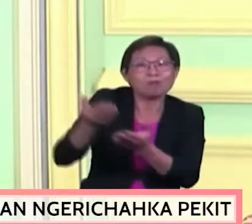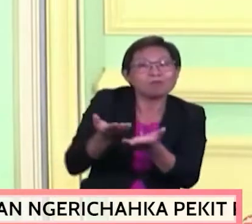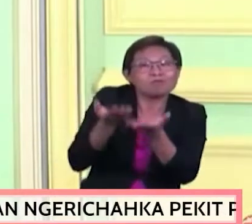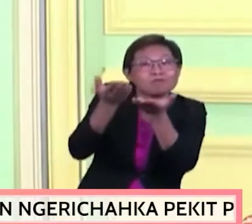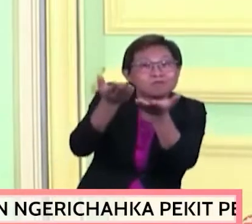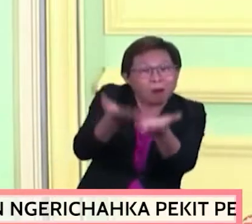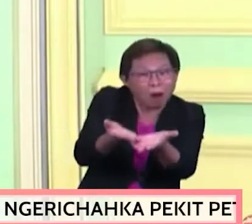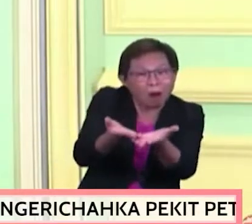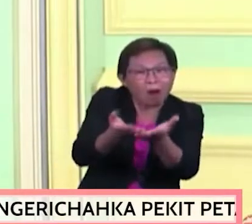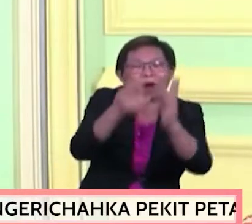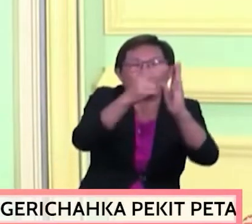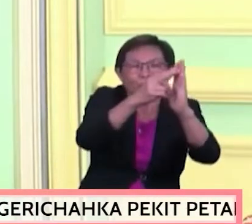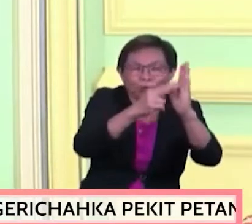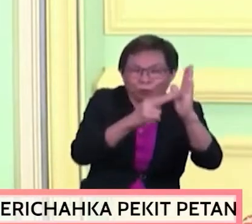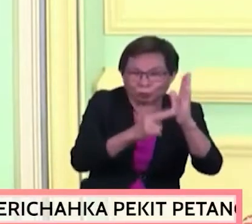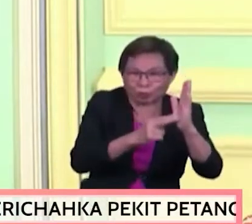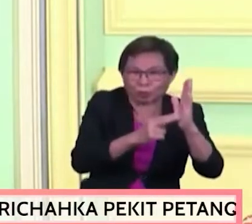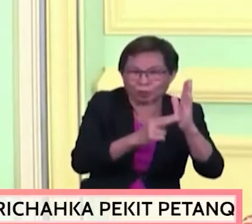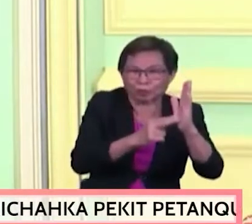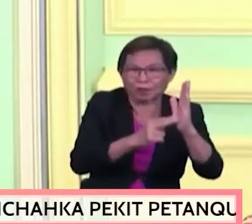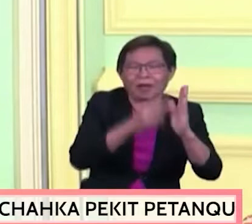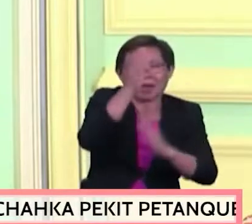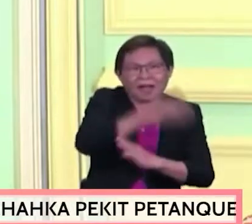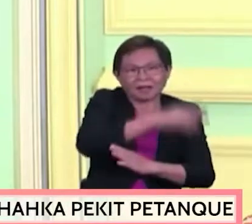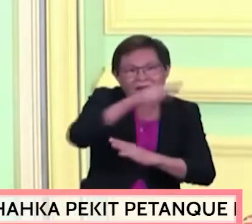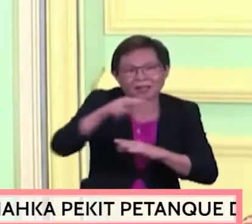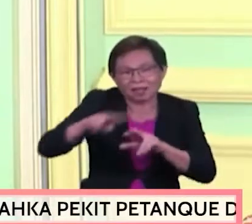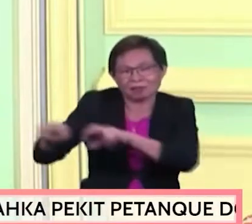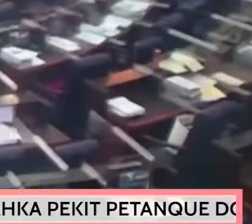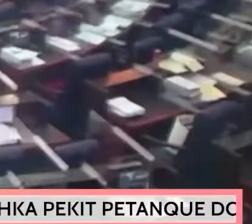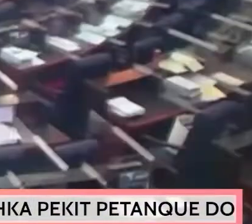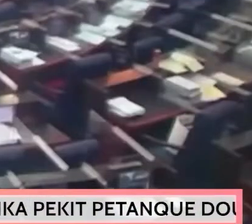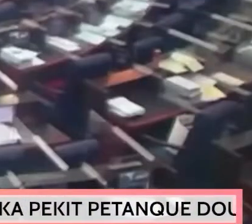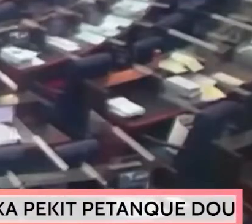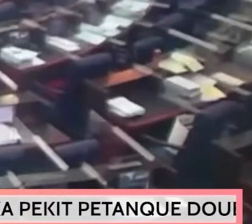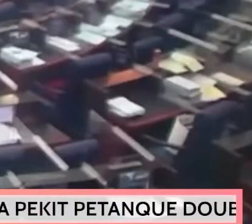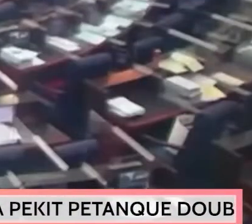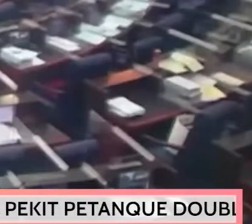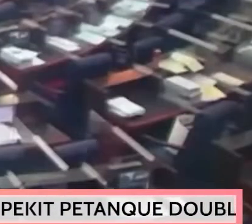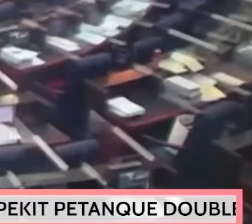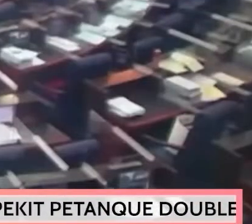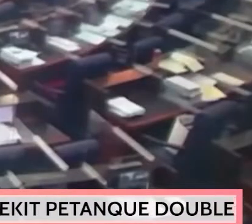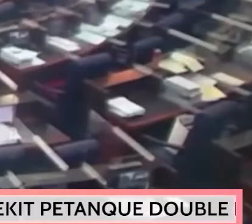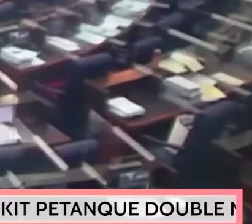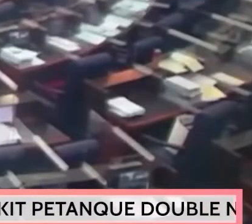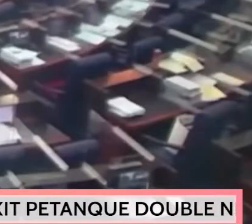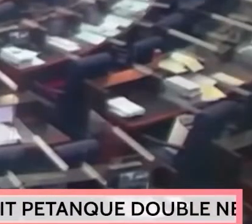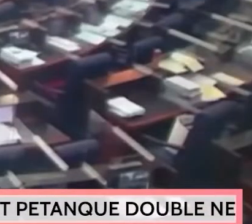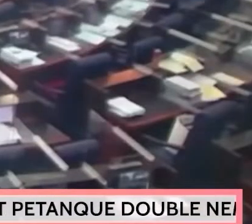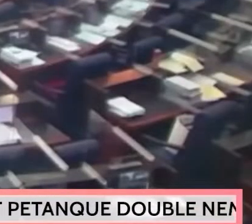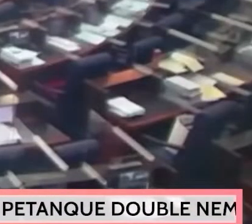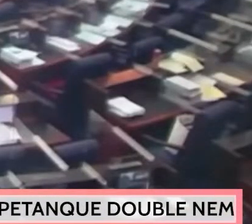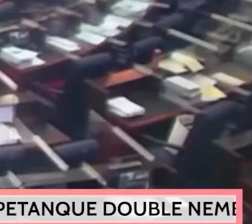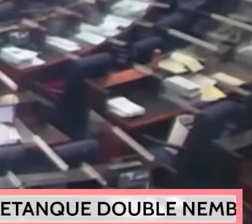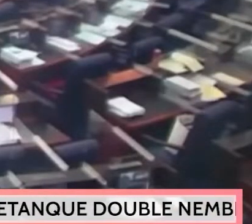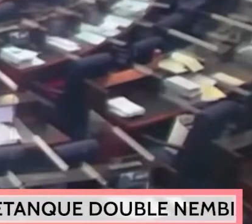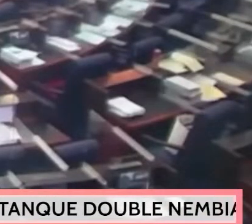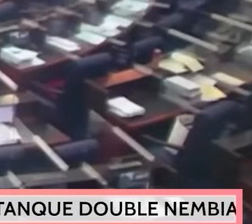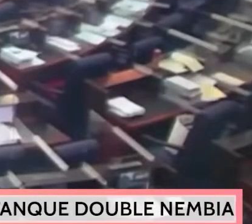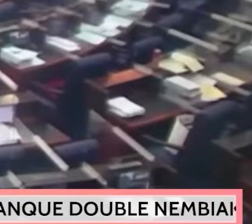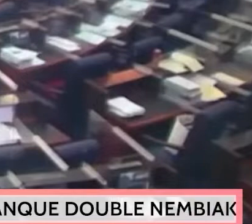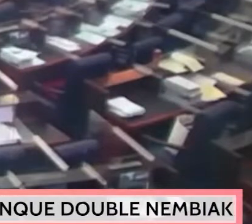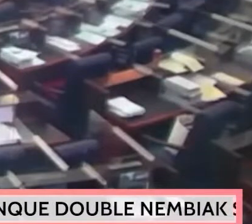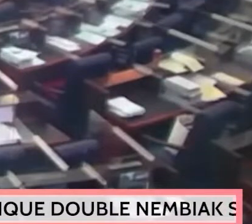Mantai ke penggati Diri labana mg-12 dikomentari engkau Nadai sebarang penanggul sebarang ubah kena 7oktober yang kau